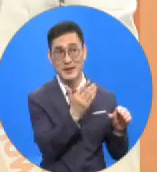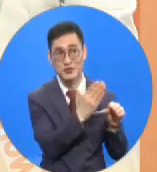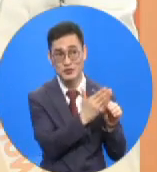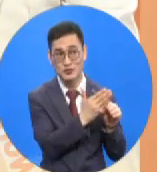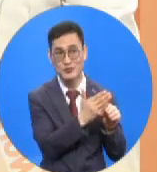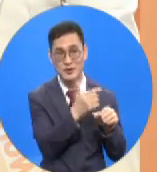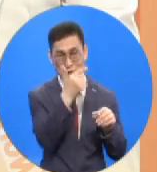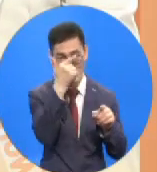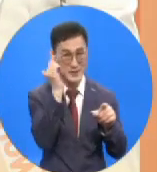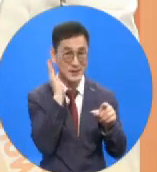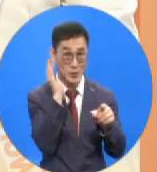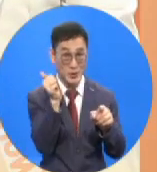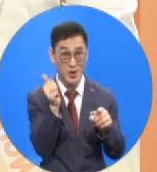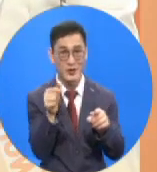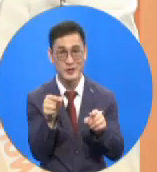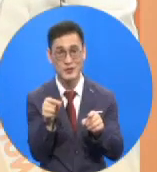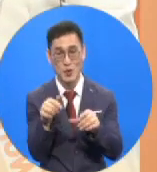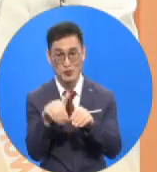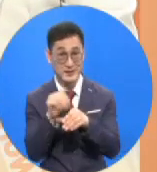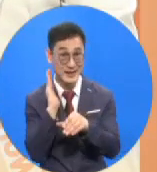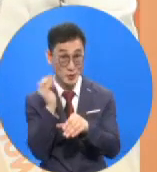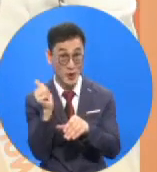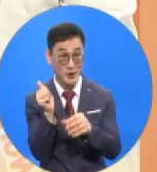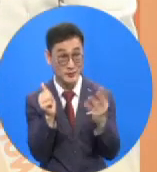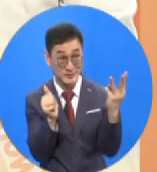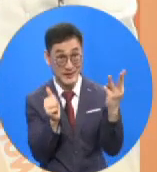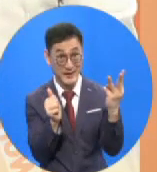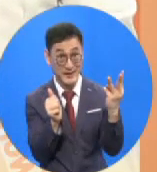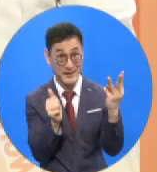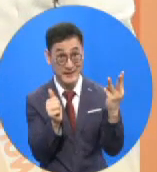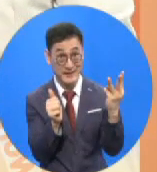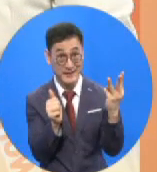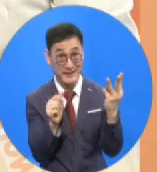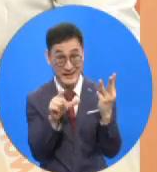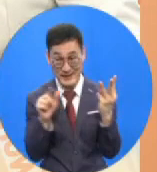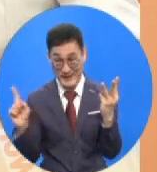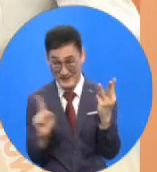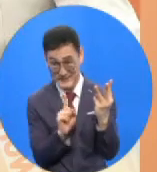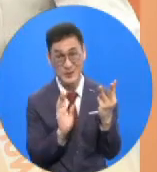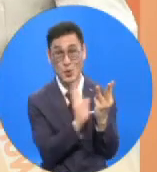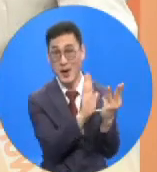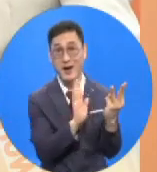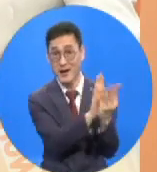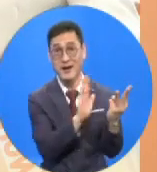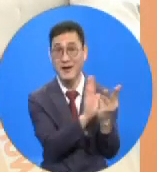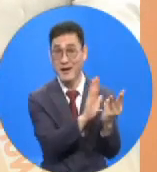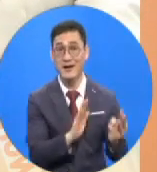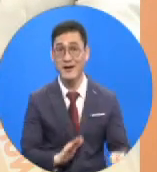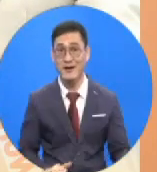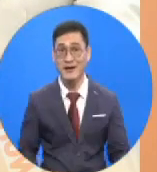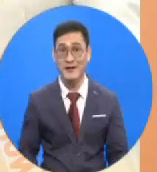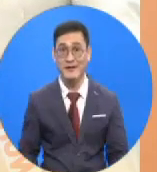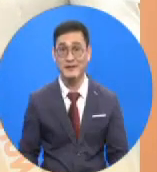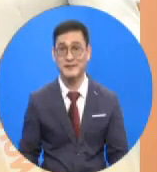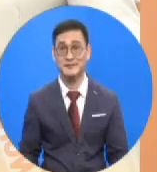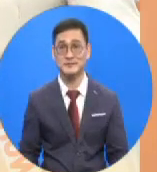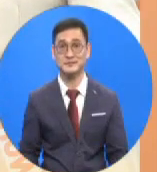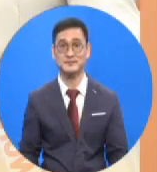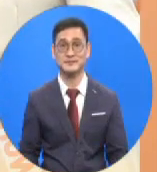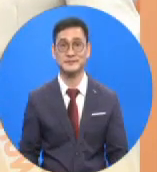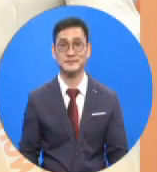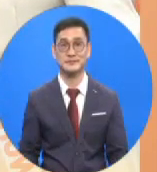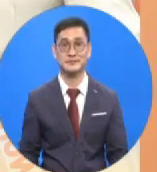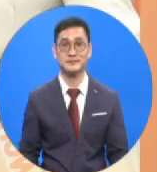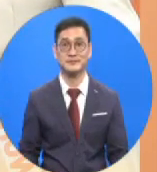했잖아요 그리고 대표로서 굉장히 고 빼어 볼 때는 정책 운이 굉장히 빰 빠 신부도 봐야 되겠네요 내가 은퇴를 하기 전에 대해서